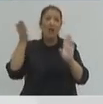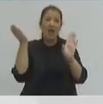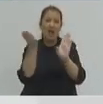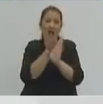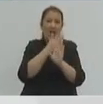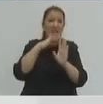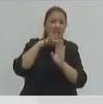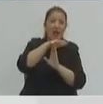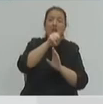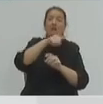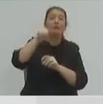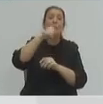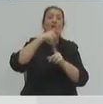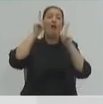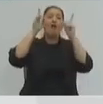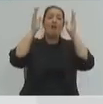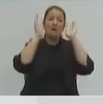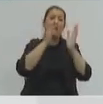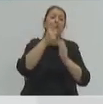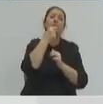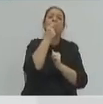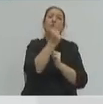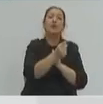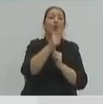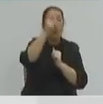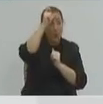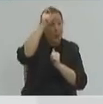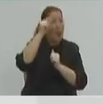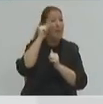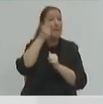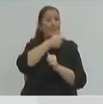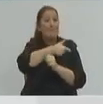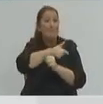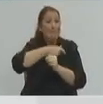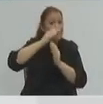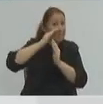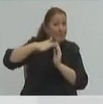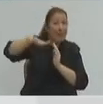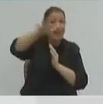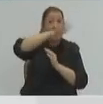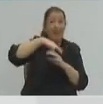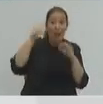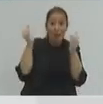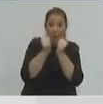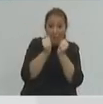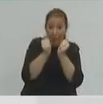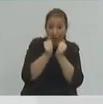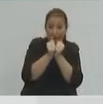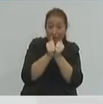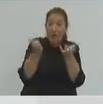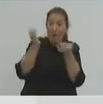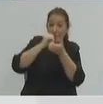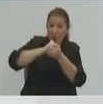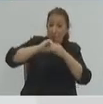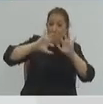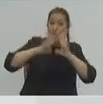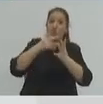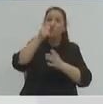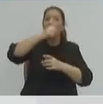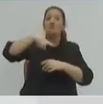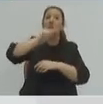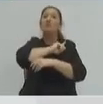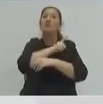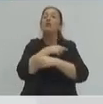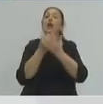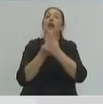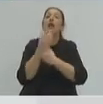lanetliyorum. Türk milletinin birliğini, beraberliğini ve huzurunu bozmaya kimsenin de gücü yetmeyecek diyorum.